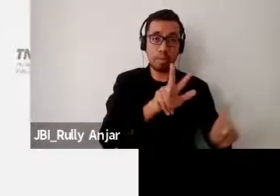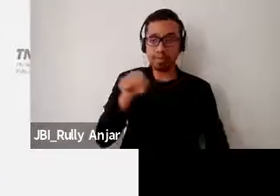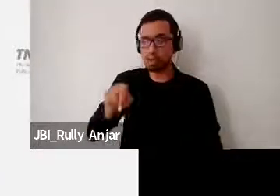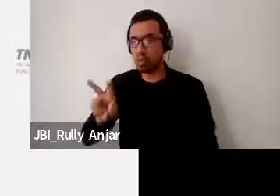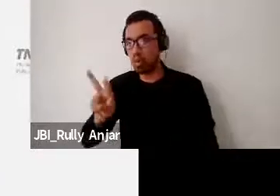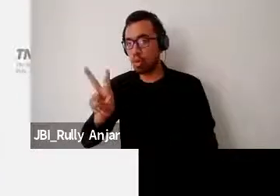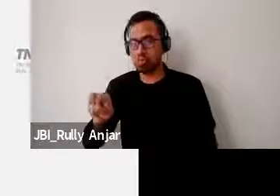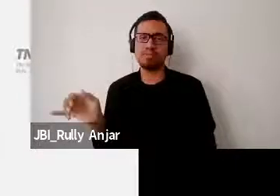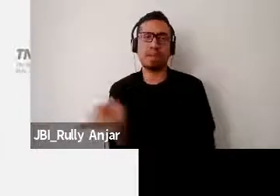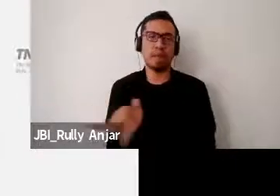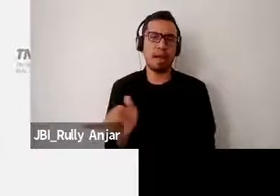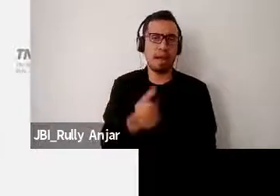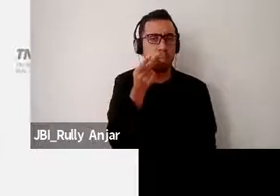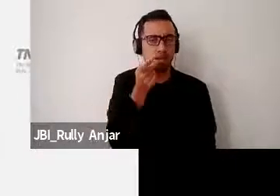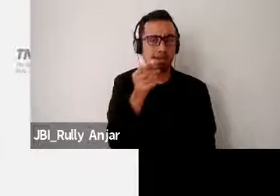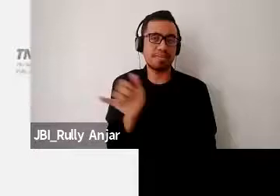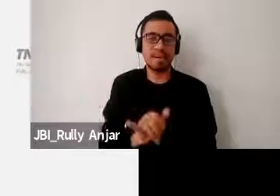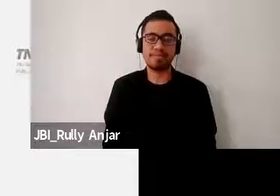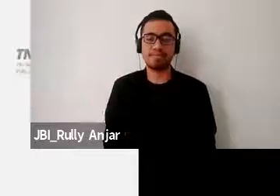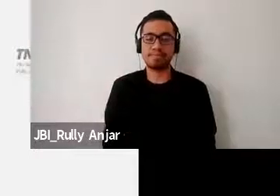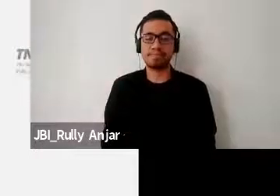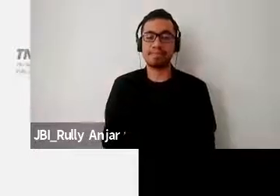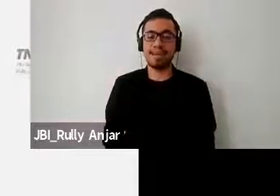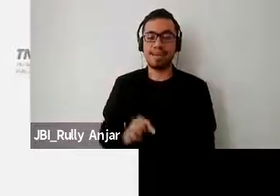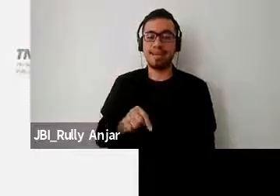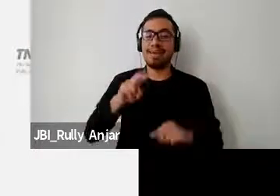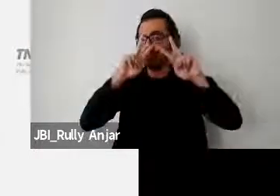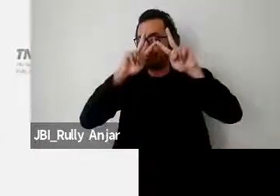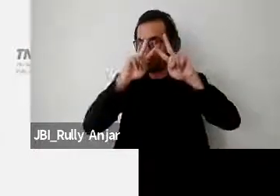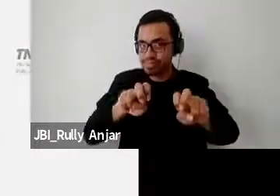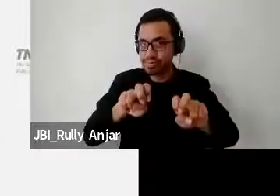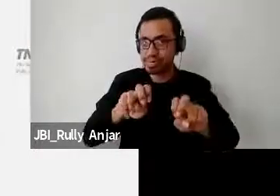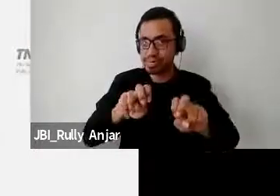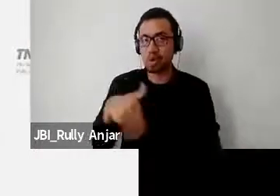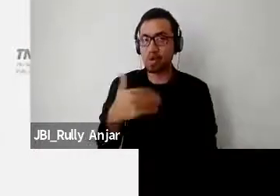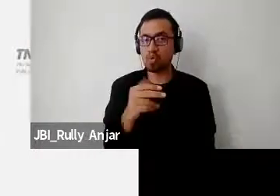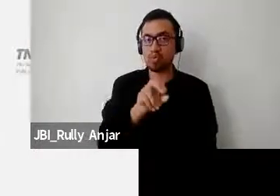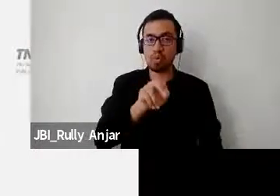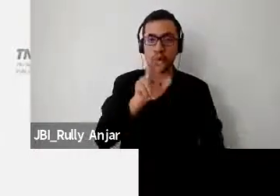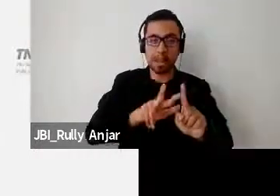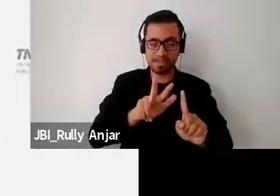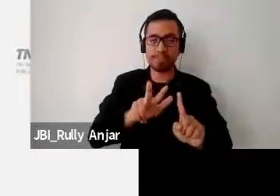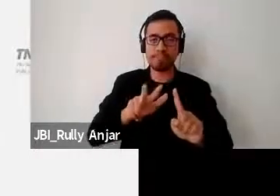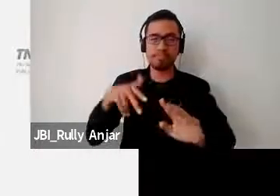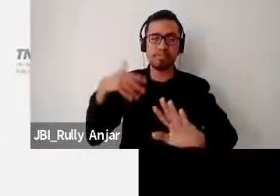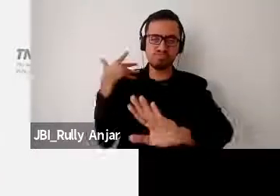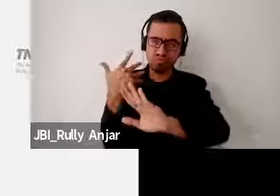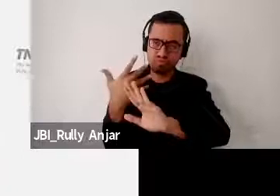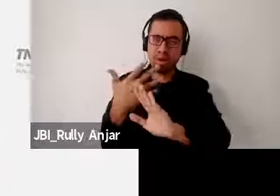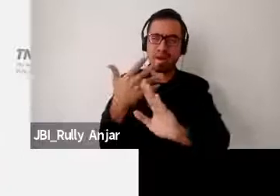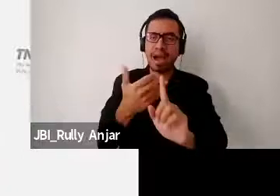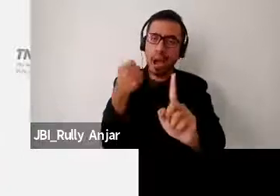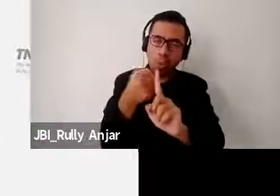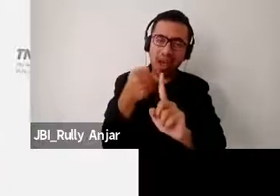sudah memiliki analisa ini sejak 2018 dan sudah mengadvokasi agar perlindungan sosial di